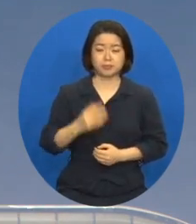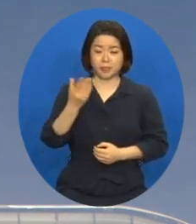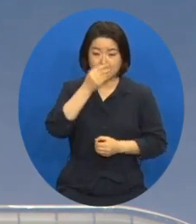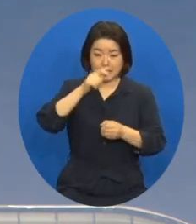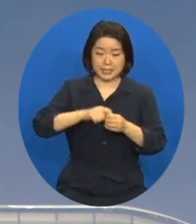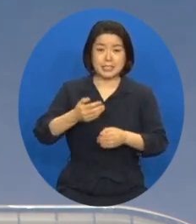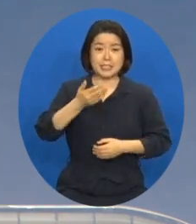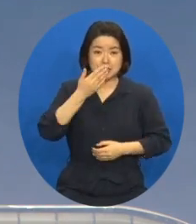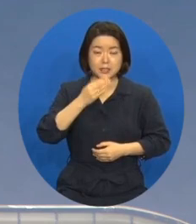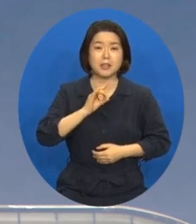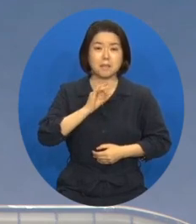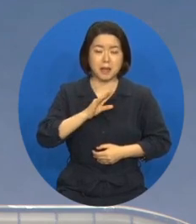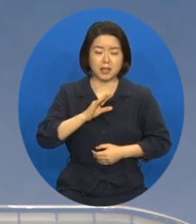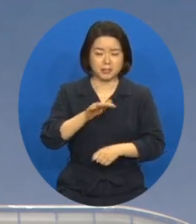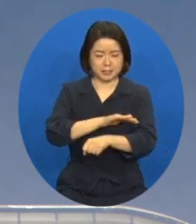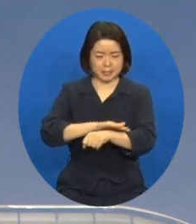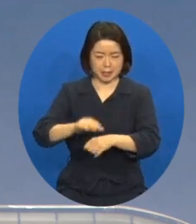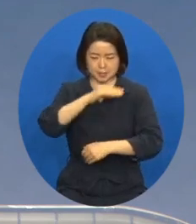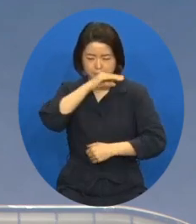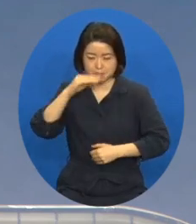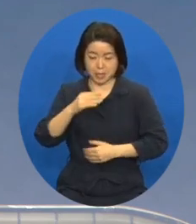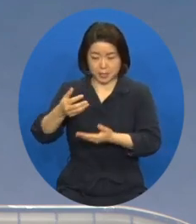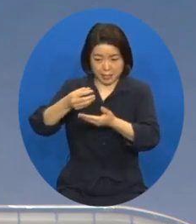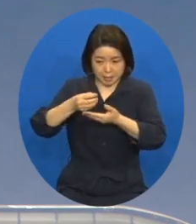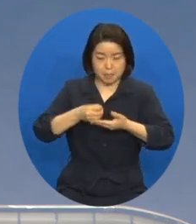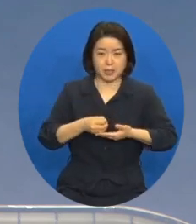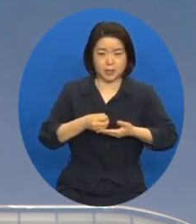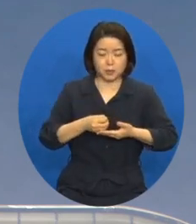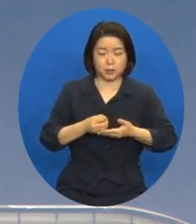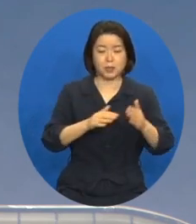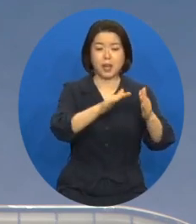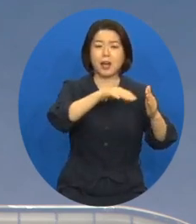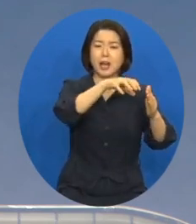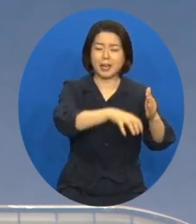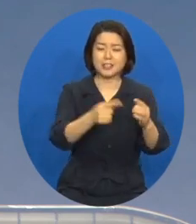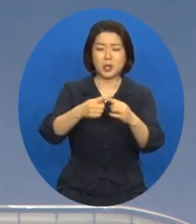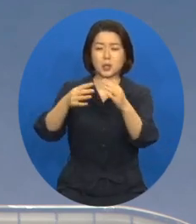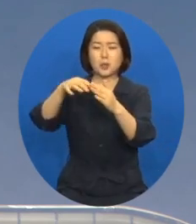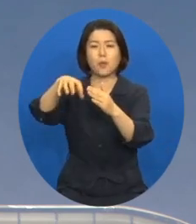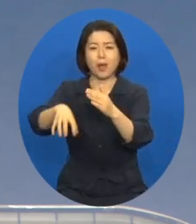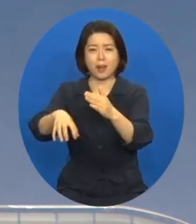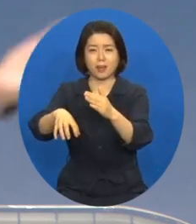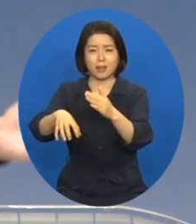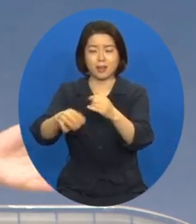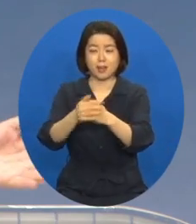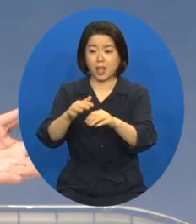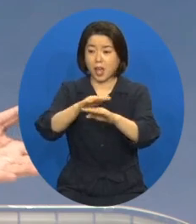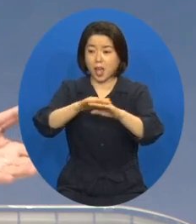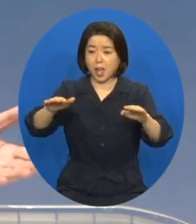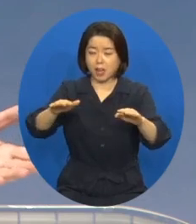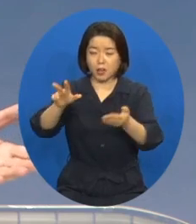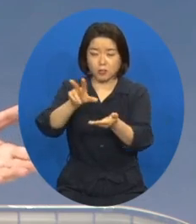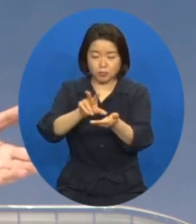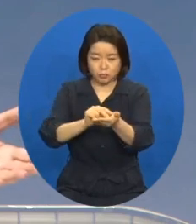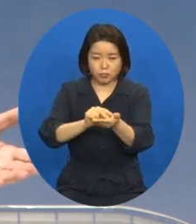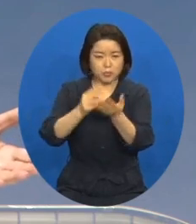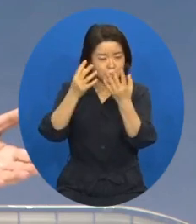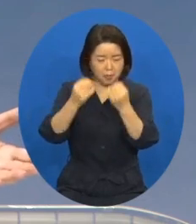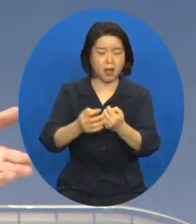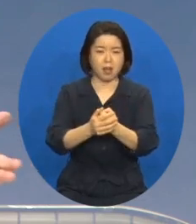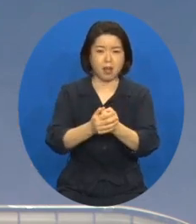성찬만 제대로 받아도 가정 안에, 교회 안에 해결 안 될 문제가